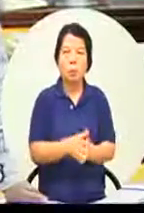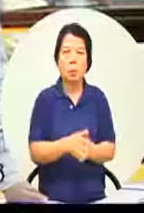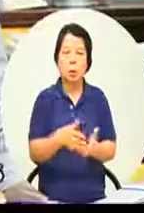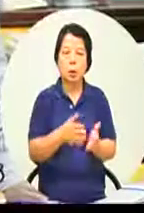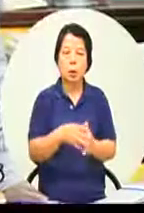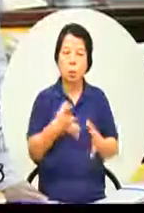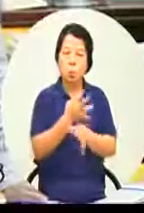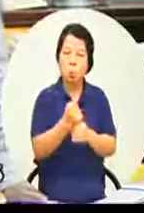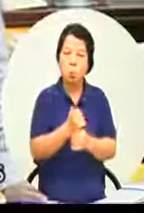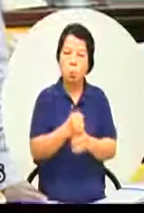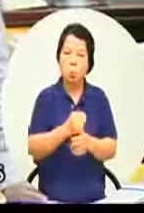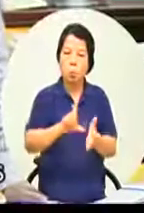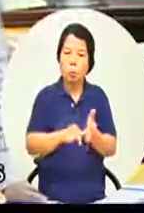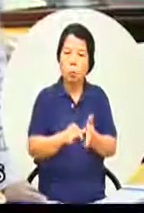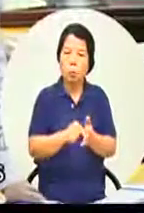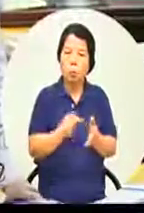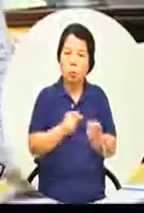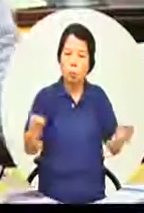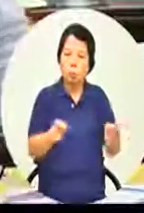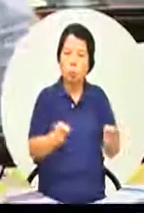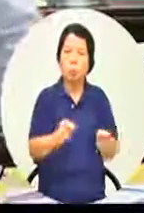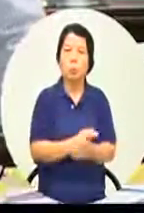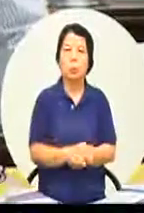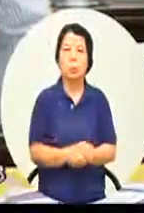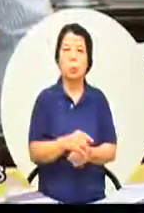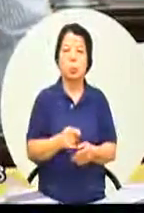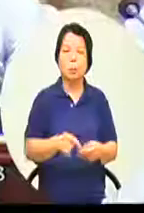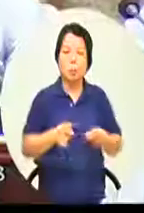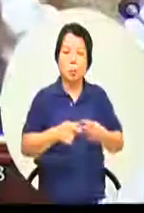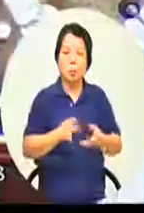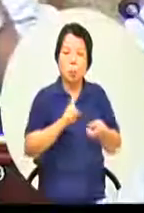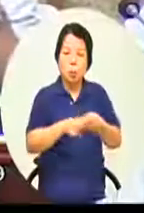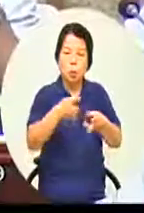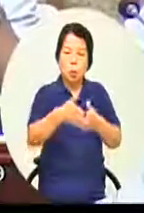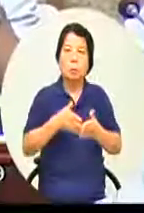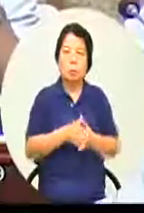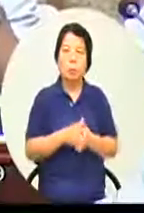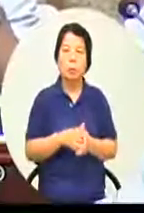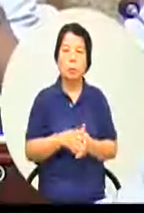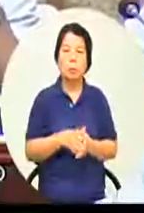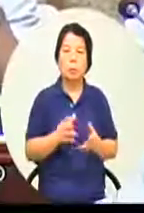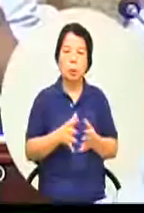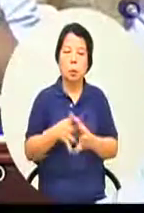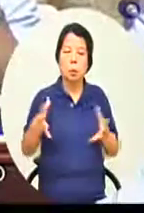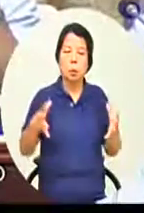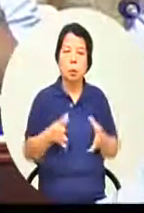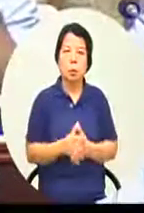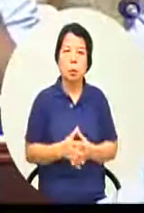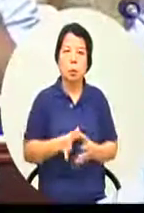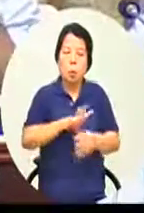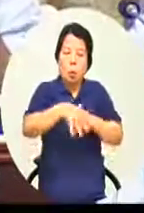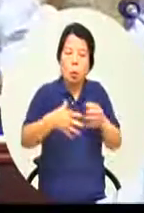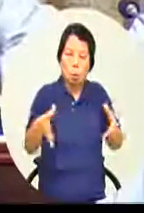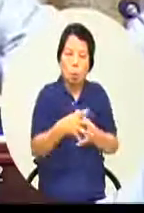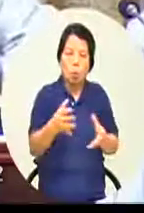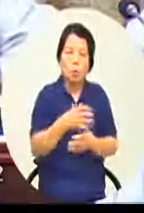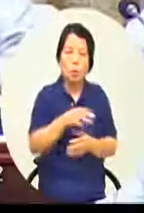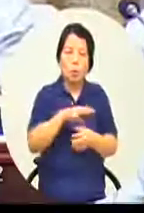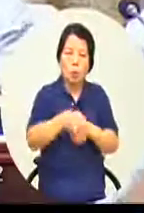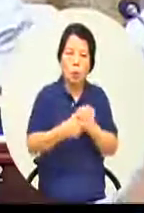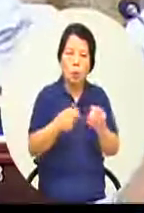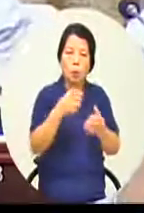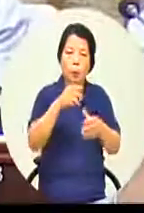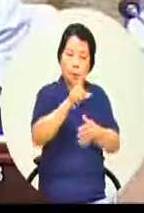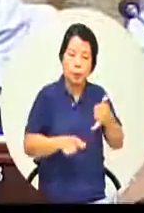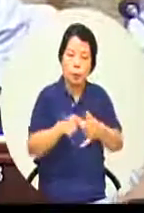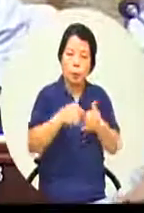程？ 二期的部分、哦、主要是第一个我们是统包案，所以它会有设计标跟设